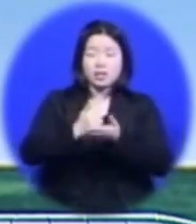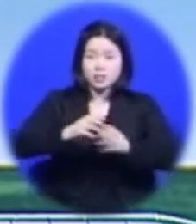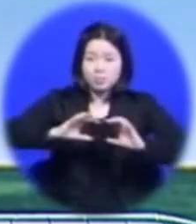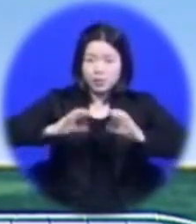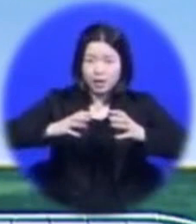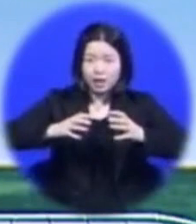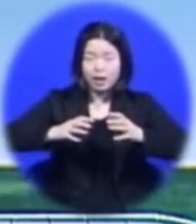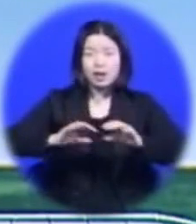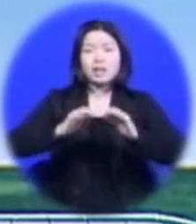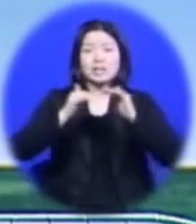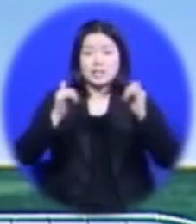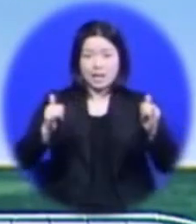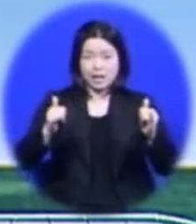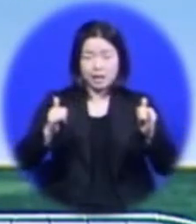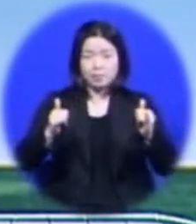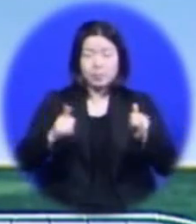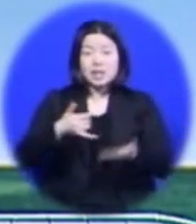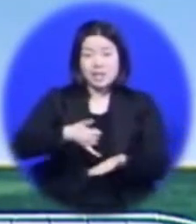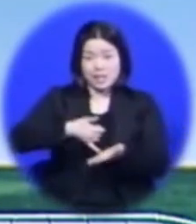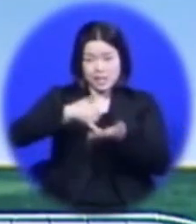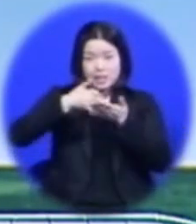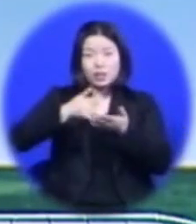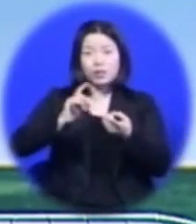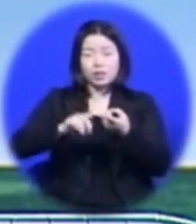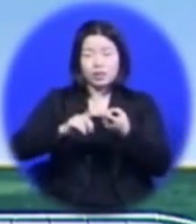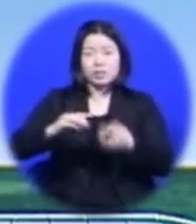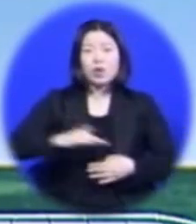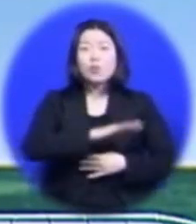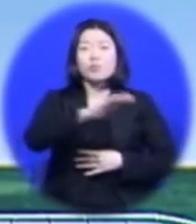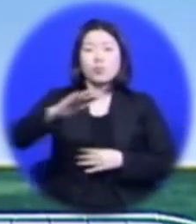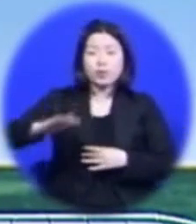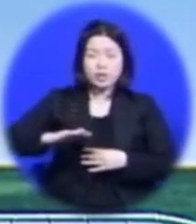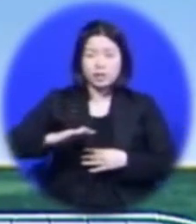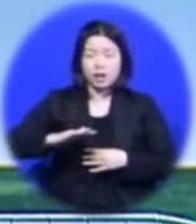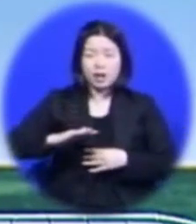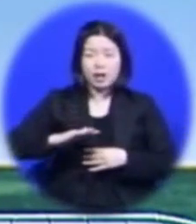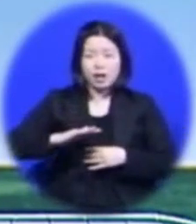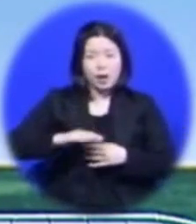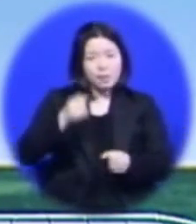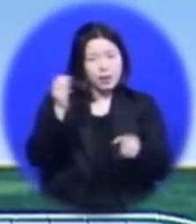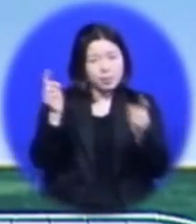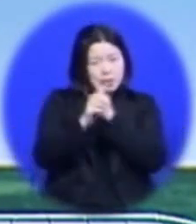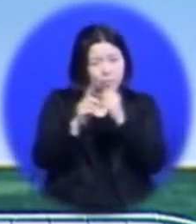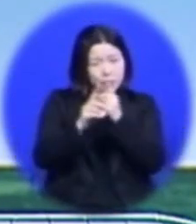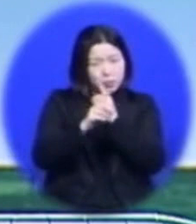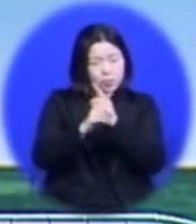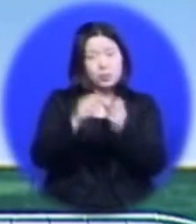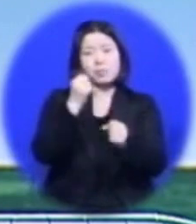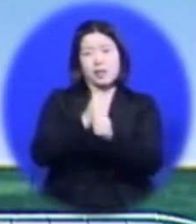나라 백성의 인격을 우리가 다듬어가게 되는 거예요.